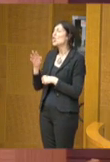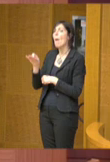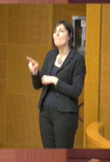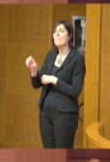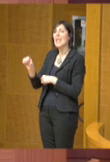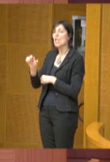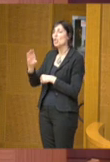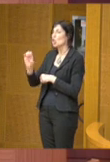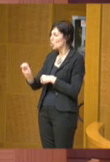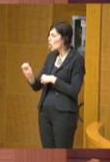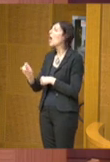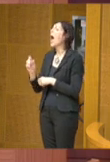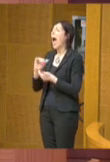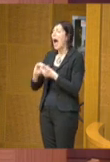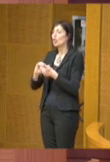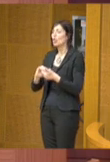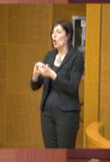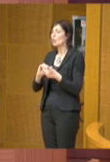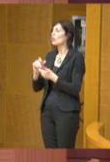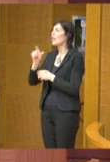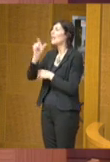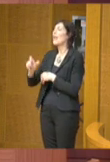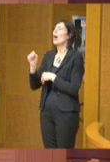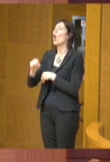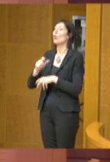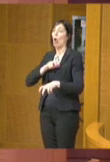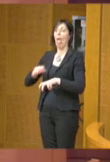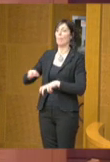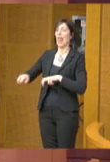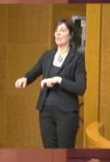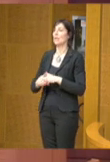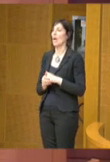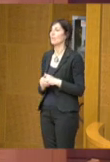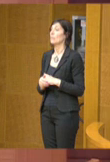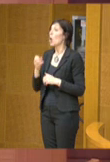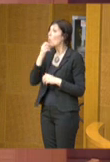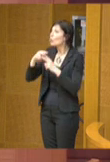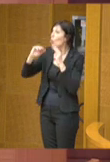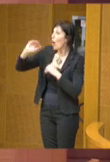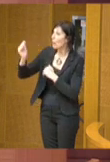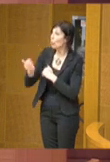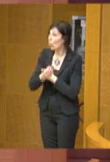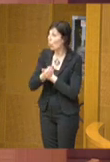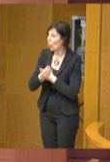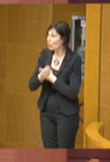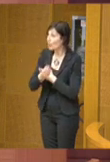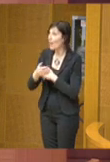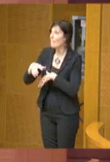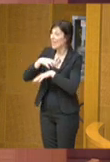Italiana contro l'Epilessia. Buongiorno, buongiorno a tutti,